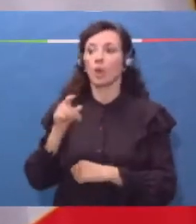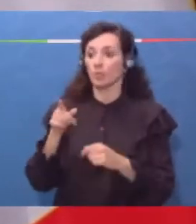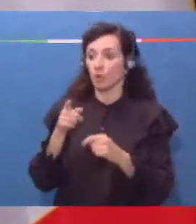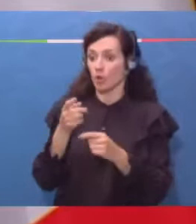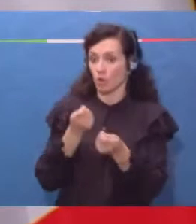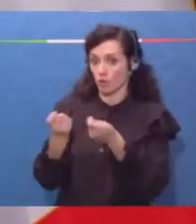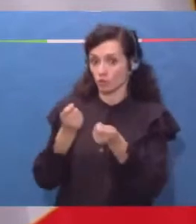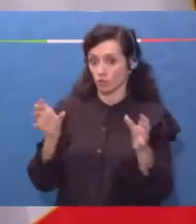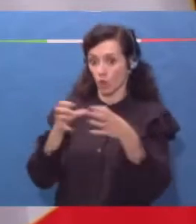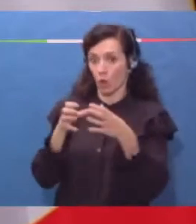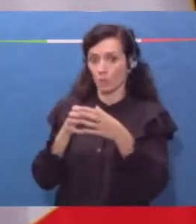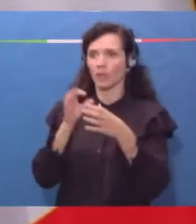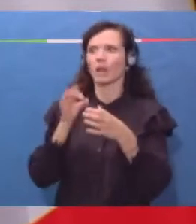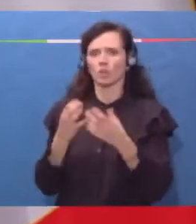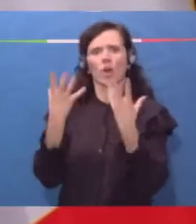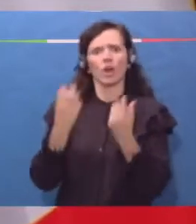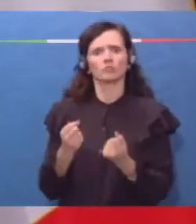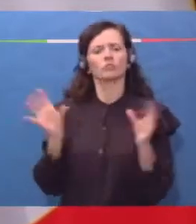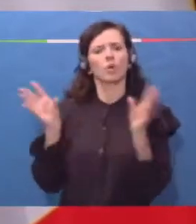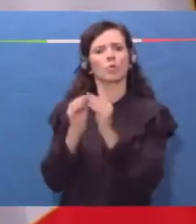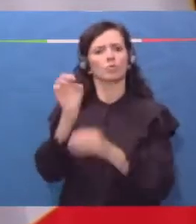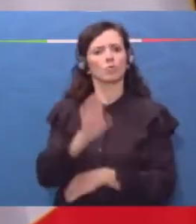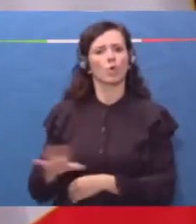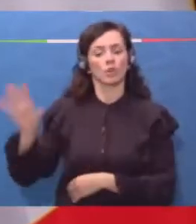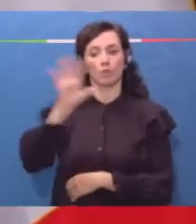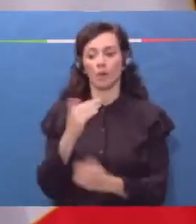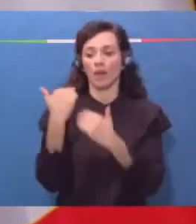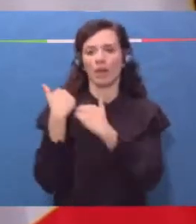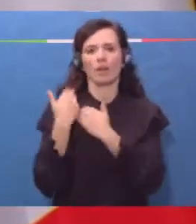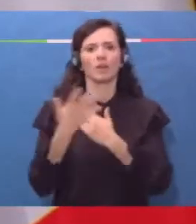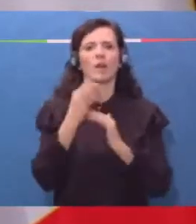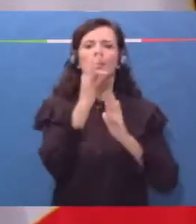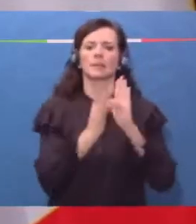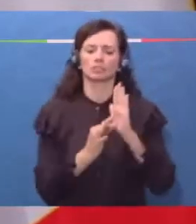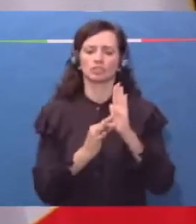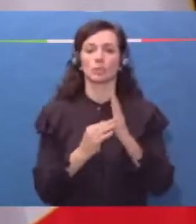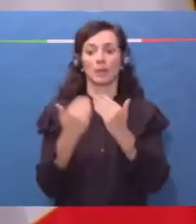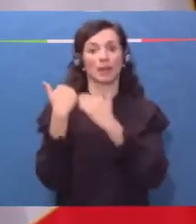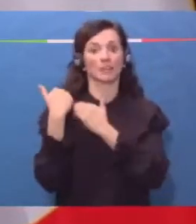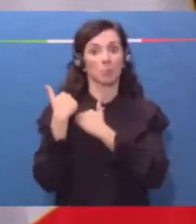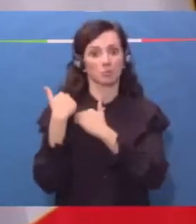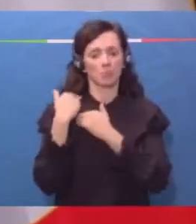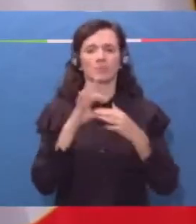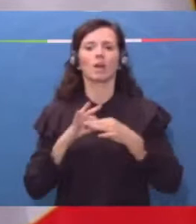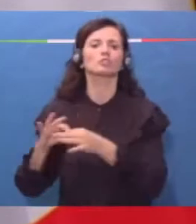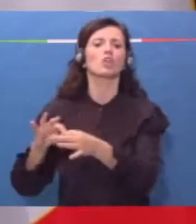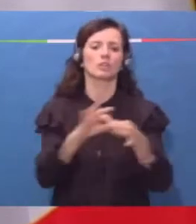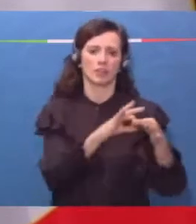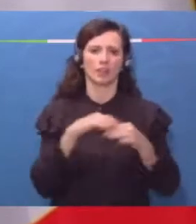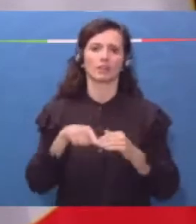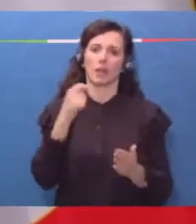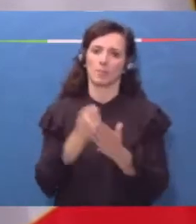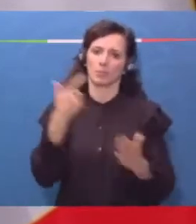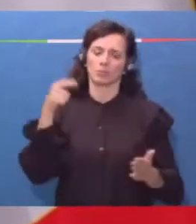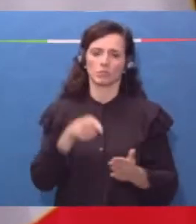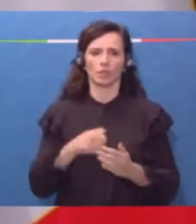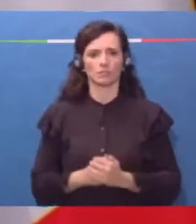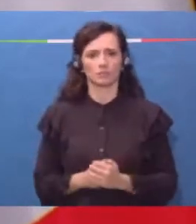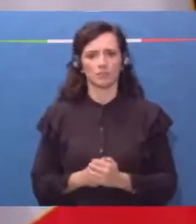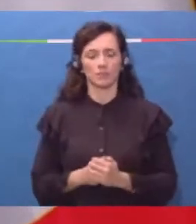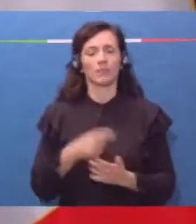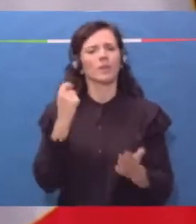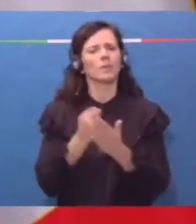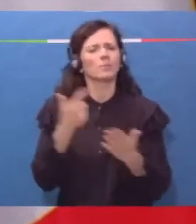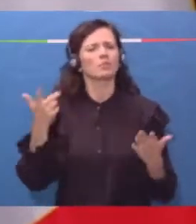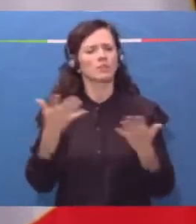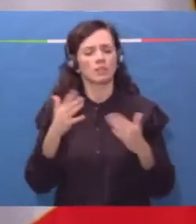Europea, basata sui principi di responsabilità e solidarietà. Ci impegniamo a tutelare i